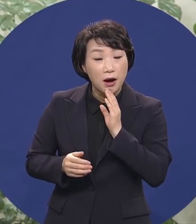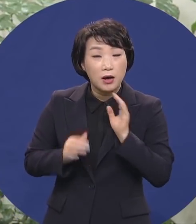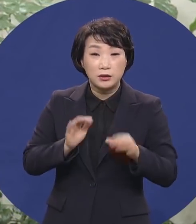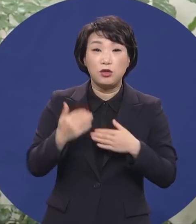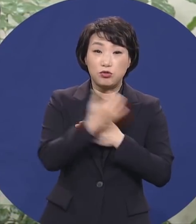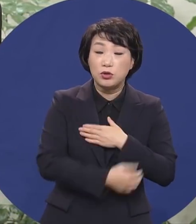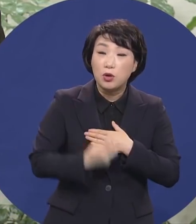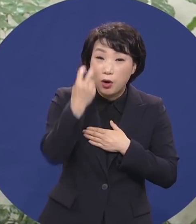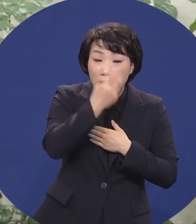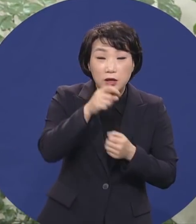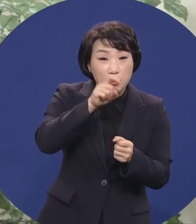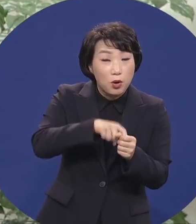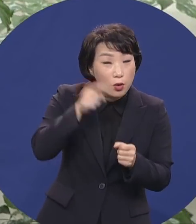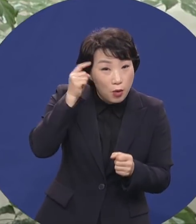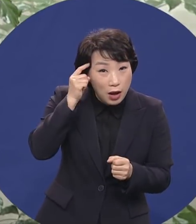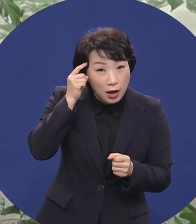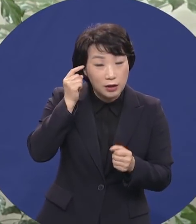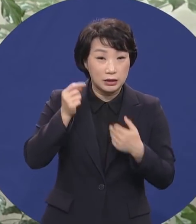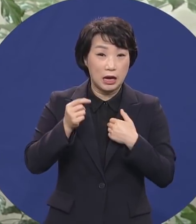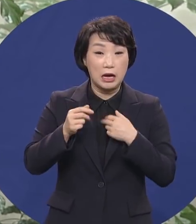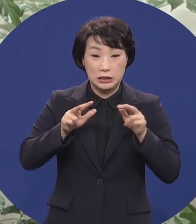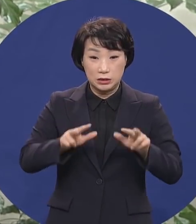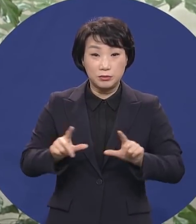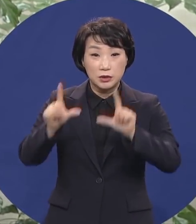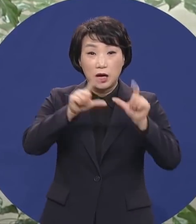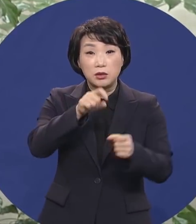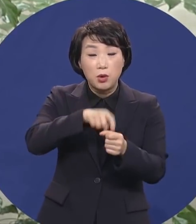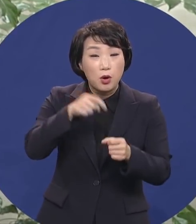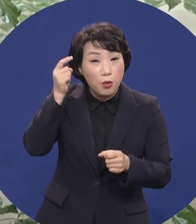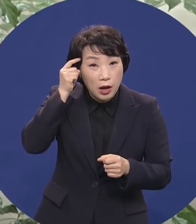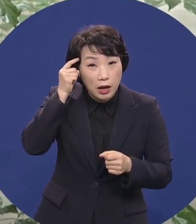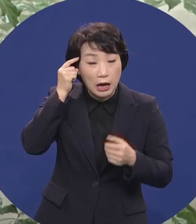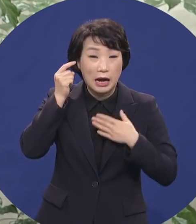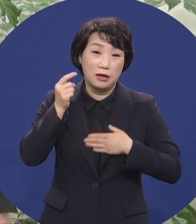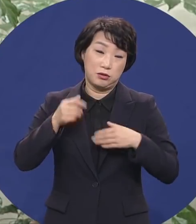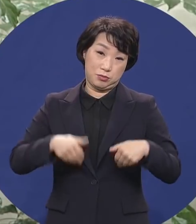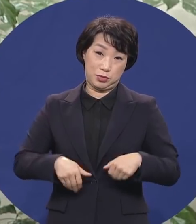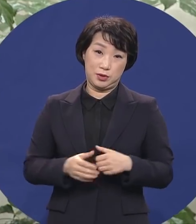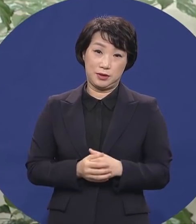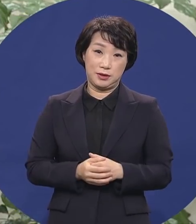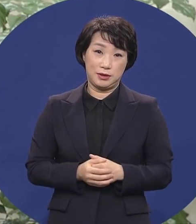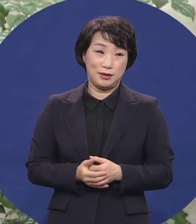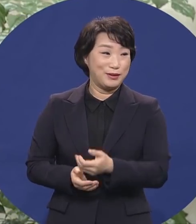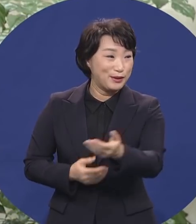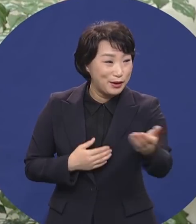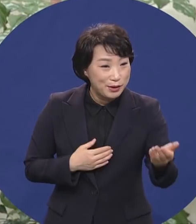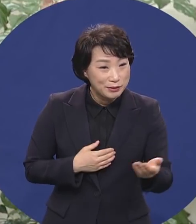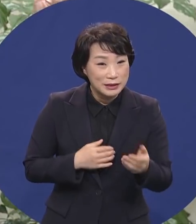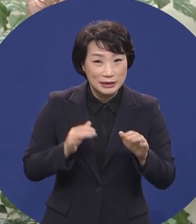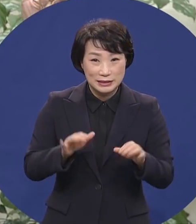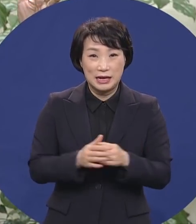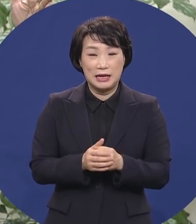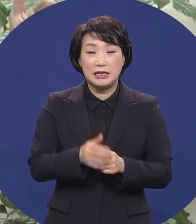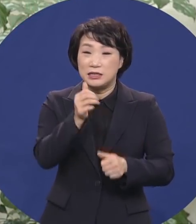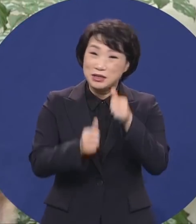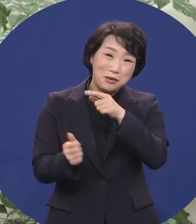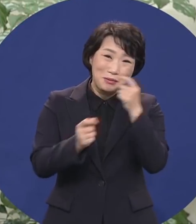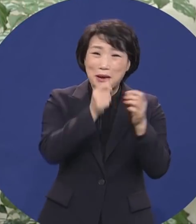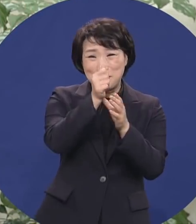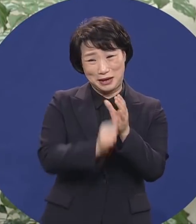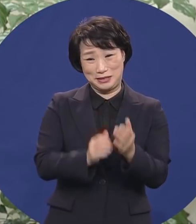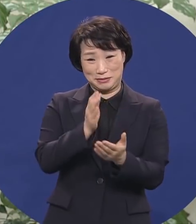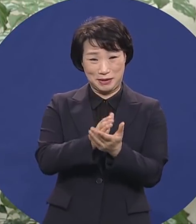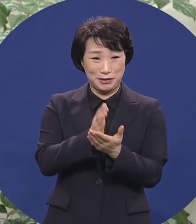때문에 존재하고 무엇 때문에 내가 지금 살고 있는가를 잘 알아도 여러분 시험 들지